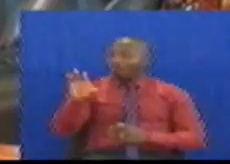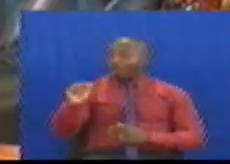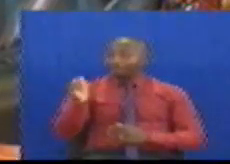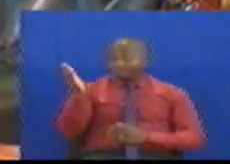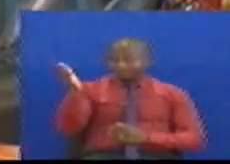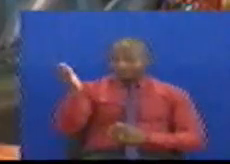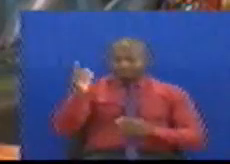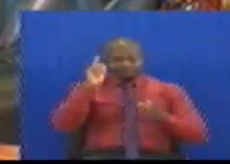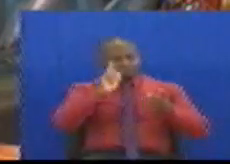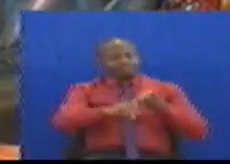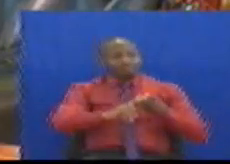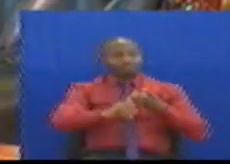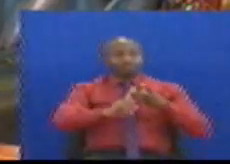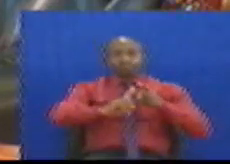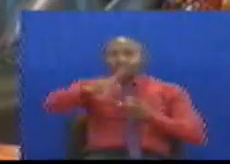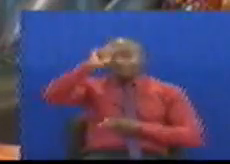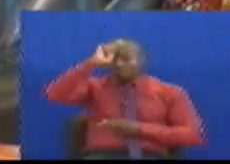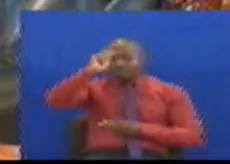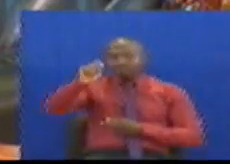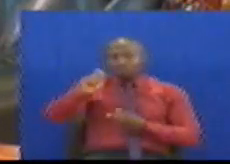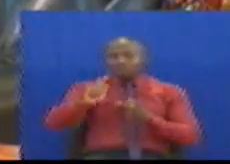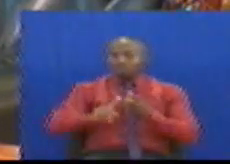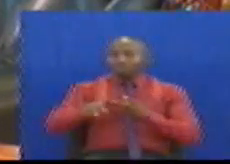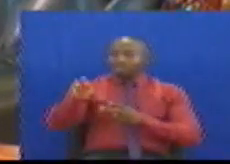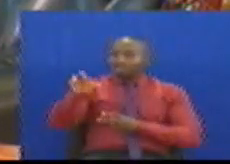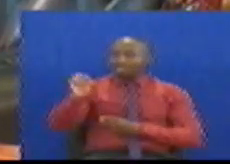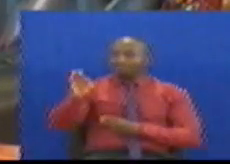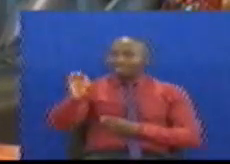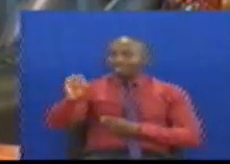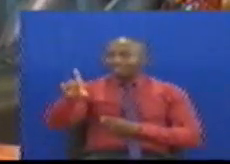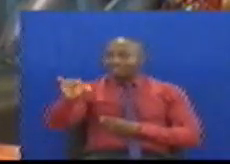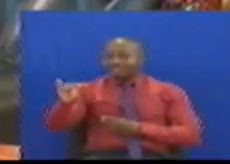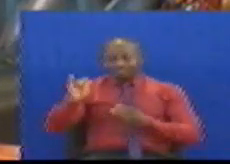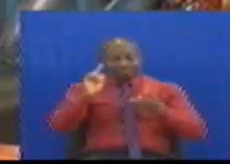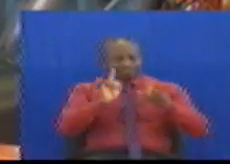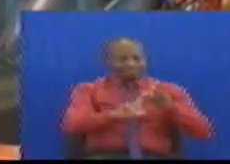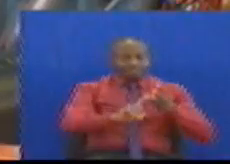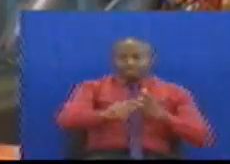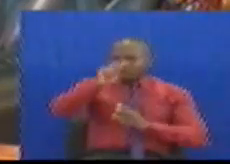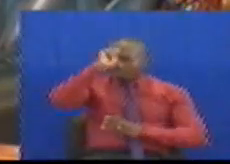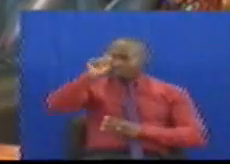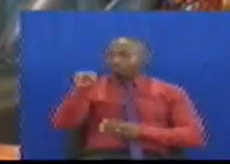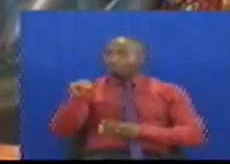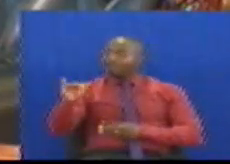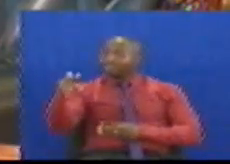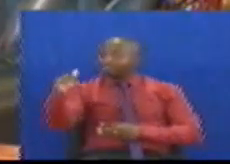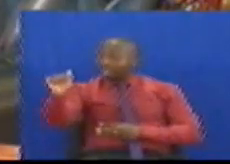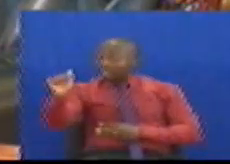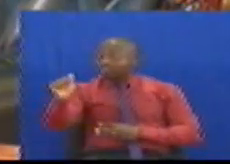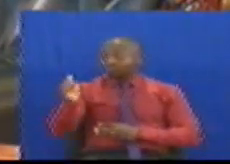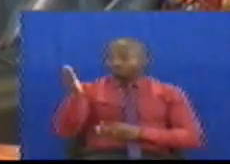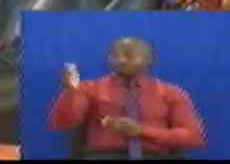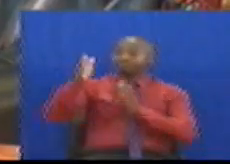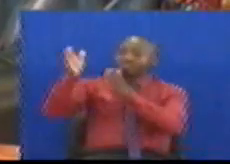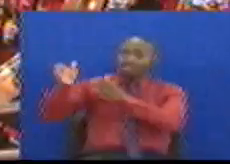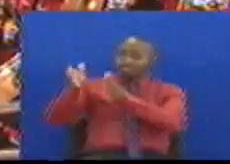atafuatiwa na Mheshimiwa Rafael Jafar Michael, Mheshimiwa Mwita Getere Boniface